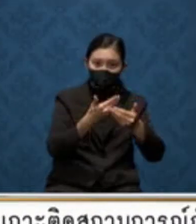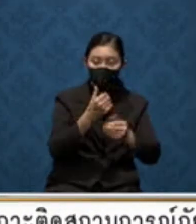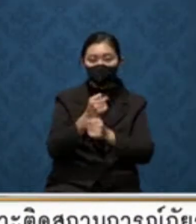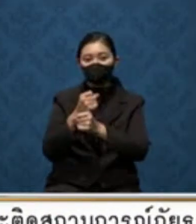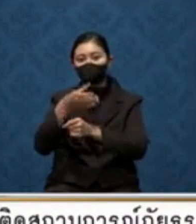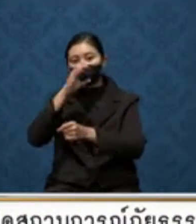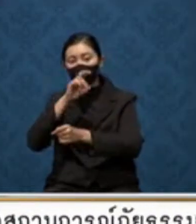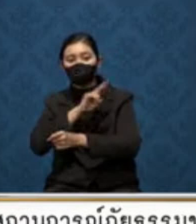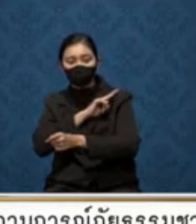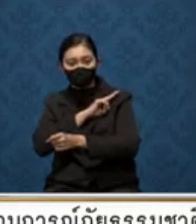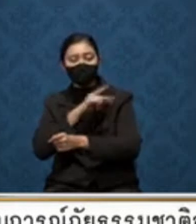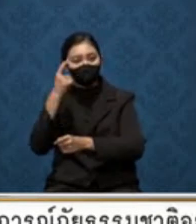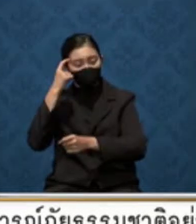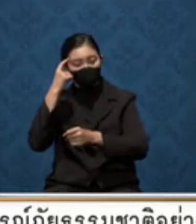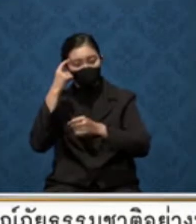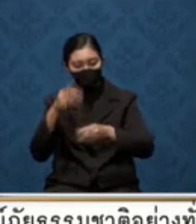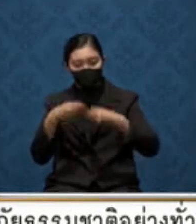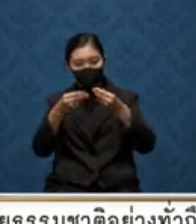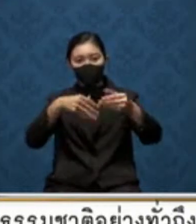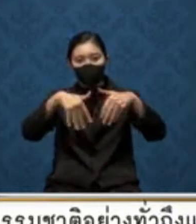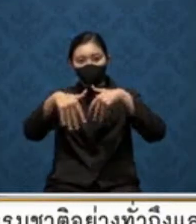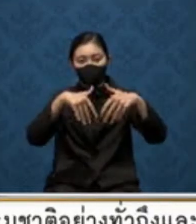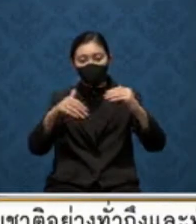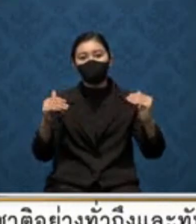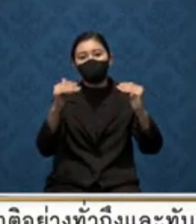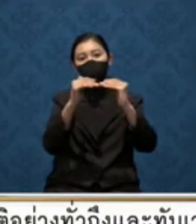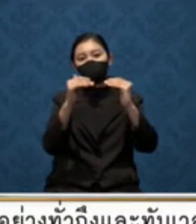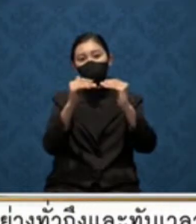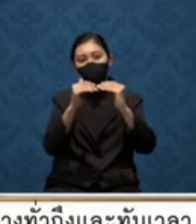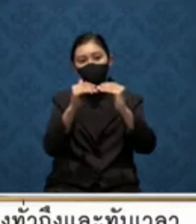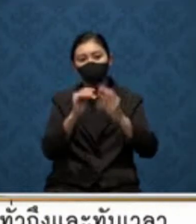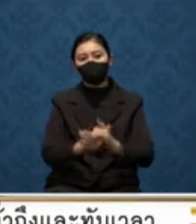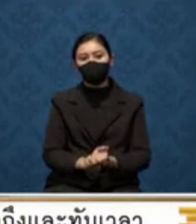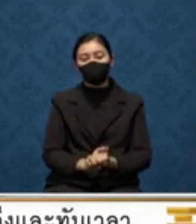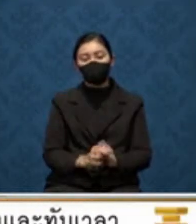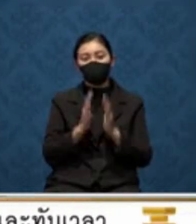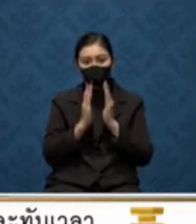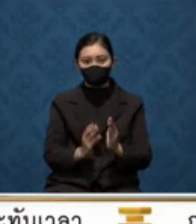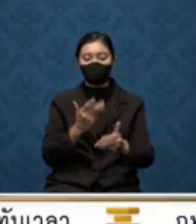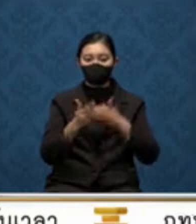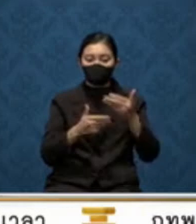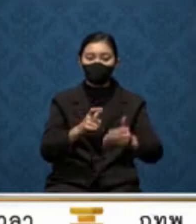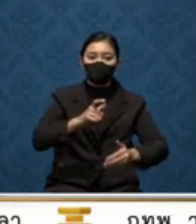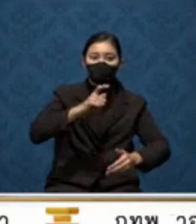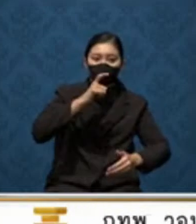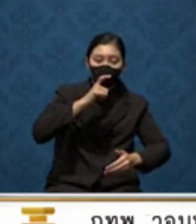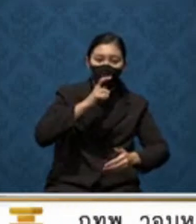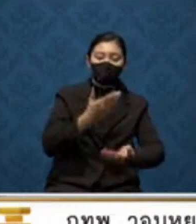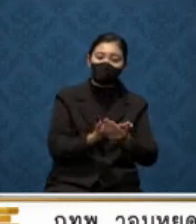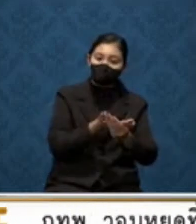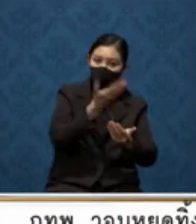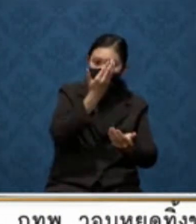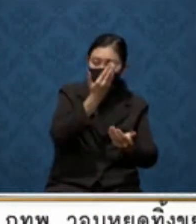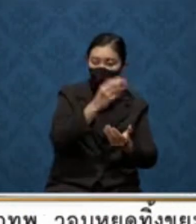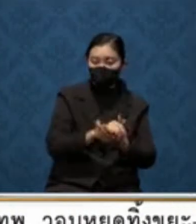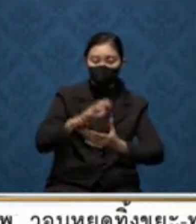ภากต่พี่น้ประชาชนที่อยใภาคยรกิจเรื่หศูราไม่ให้รายใหญ่มีการผูกขาดอกต่อไปไม่ให้รายใหญ่สามารถคร